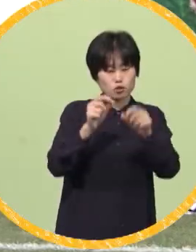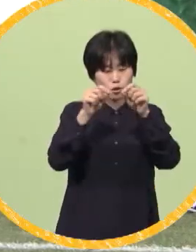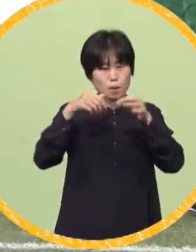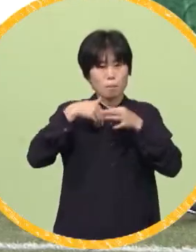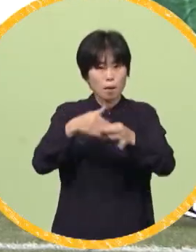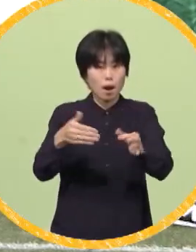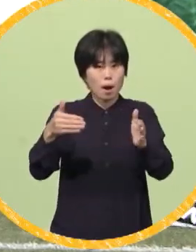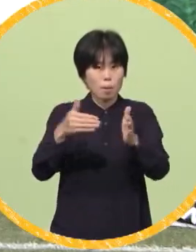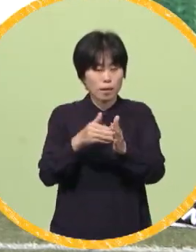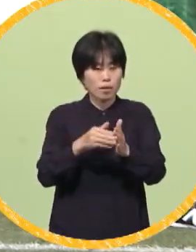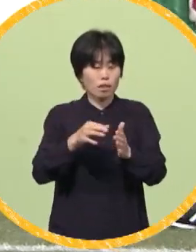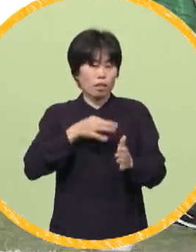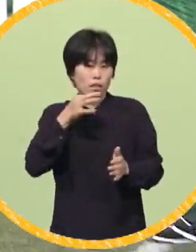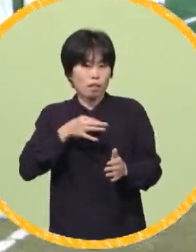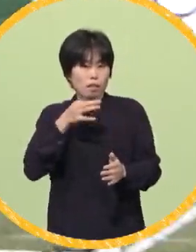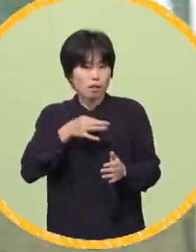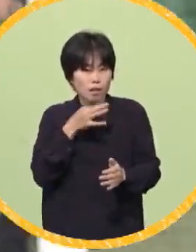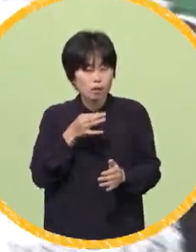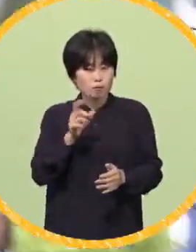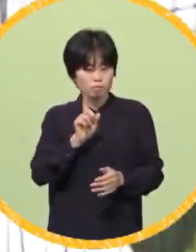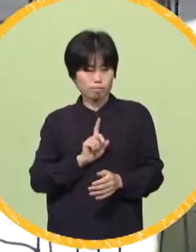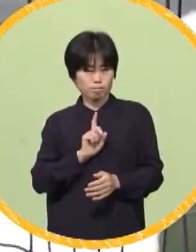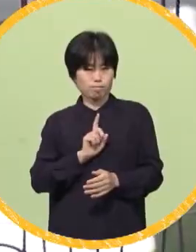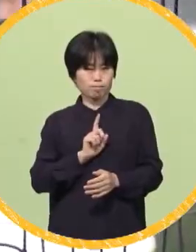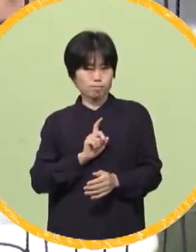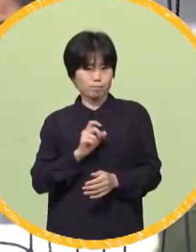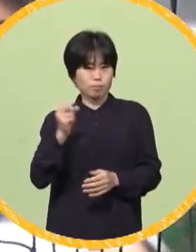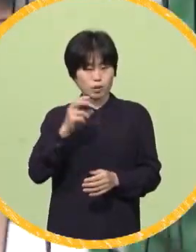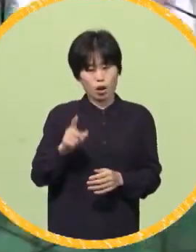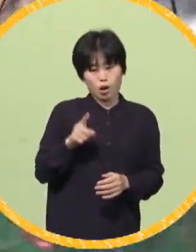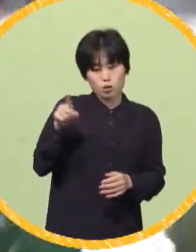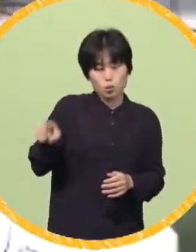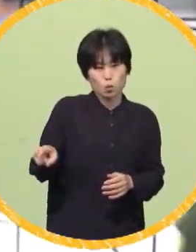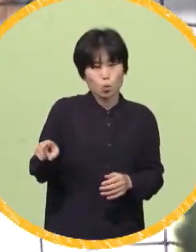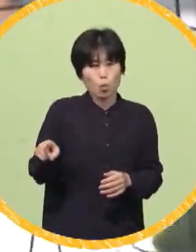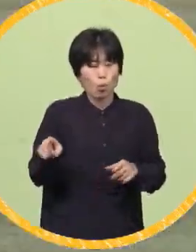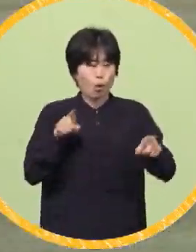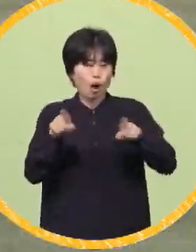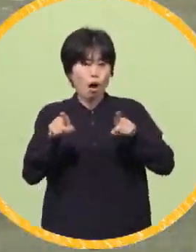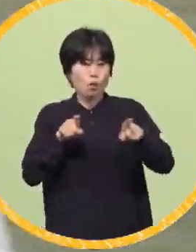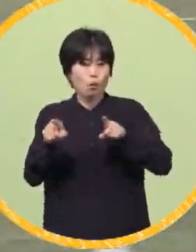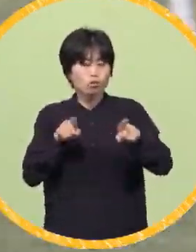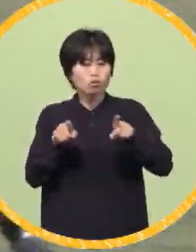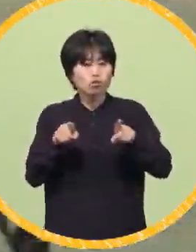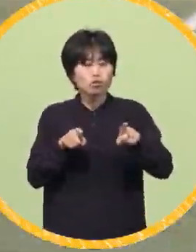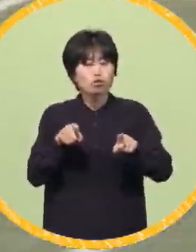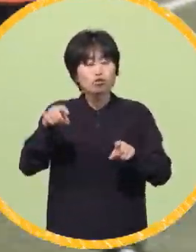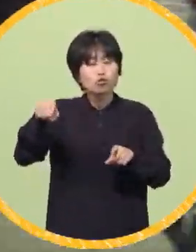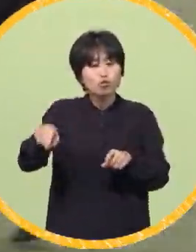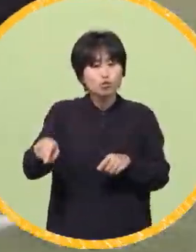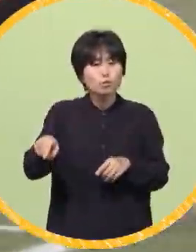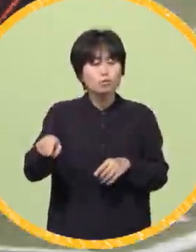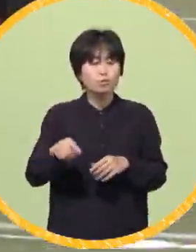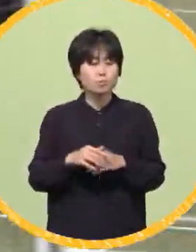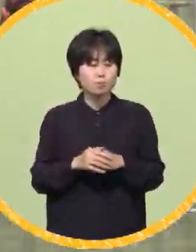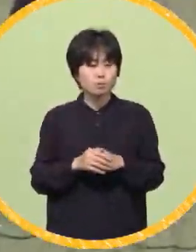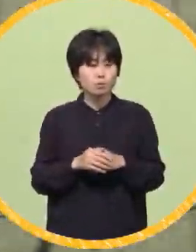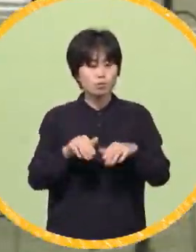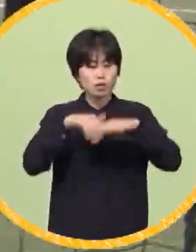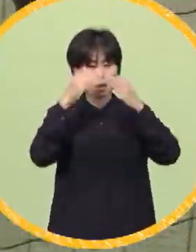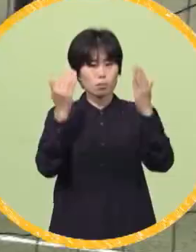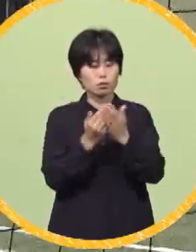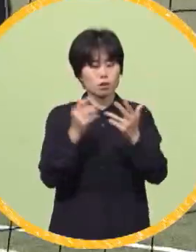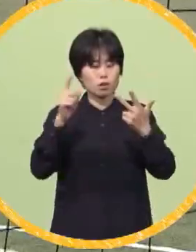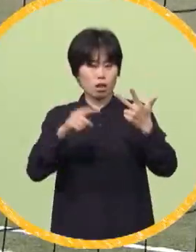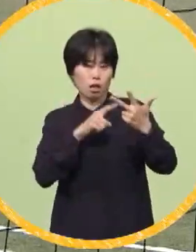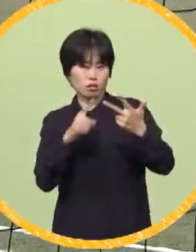く役の選手と、あとピッチサイドにいる監督って呼ばれるポジションの選手っていう、計7